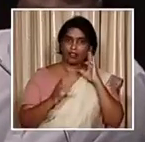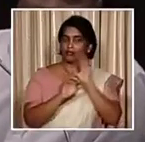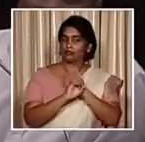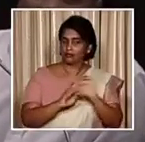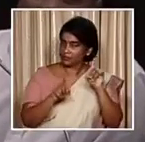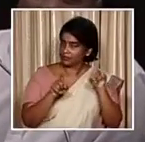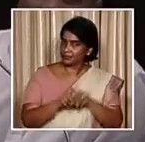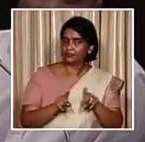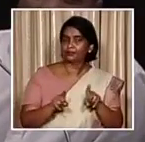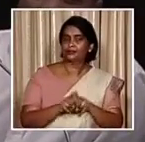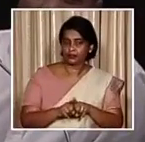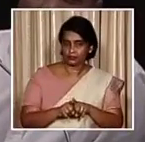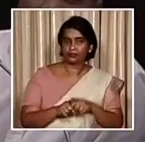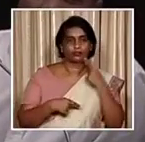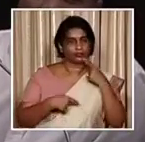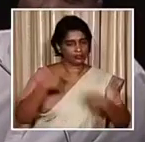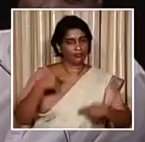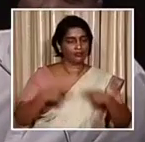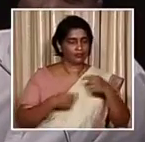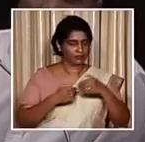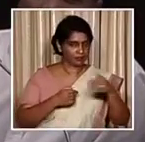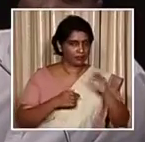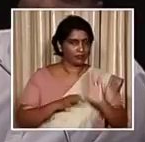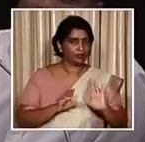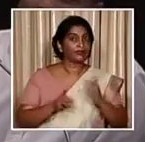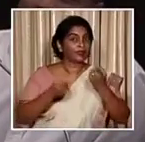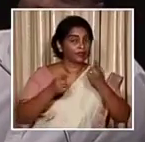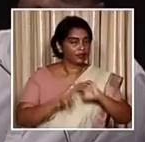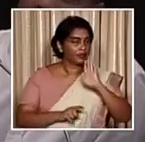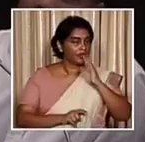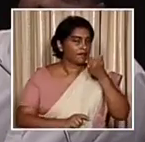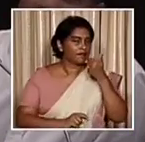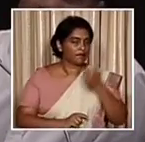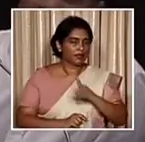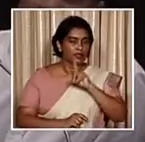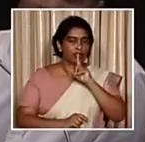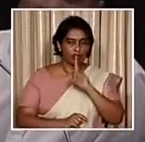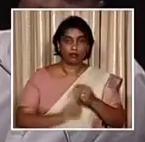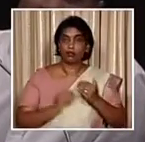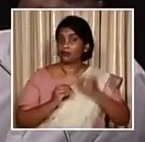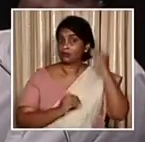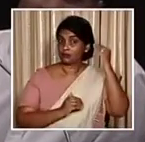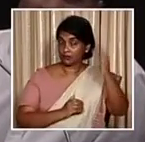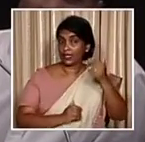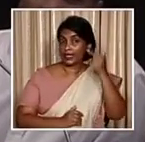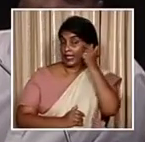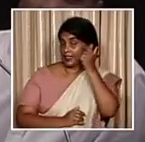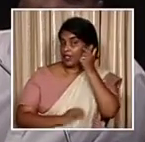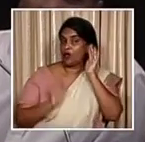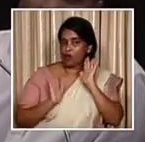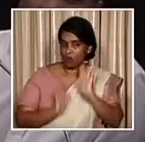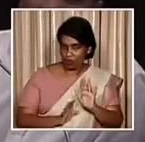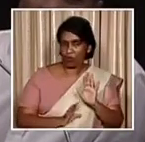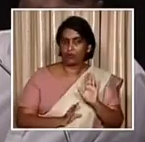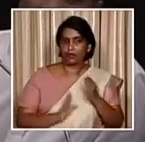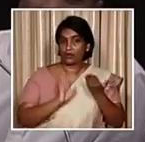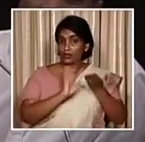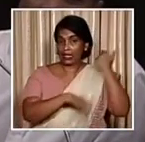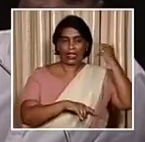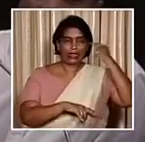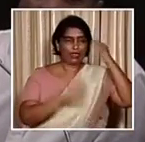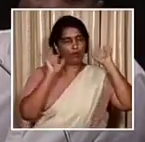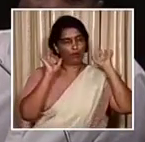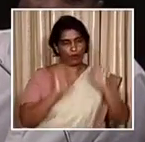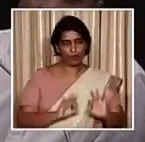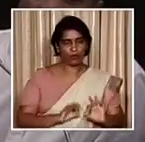Vage, Meka Api Vaad Vivaad Karanne Nekat. අනිත්ක වැදගත් දෙයක් කිව්වා අපි අනාගතය ගැන හිතන්න ඕනේ කියලා අතීතය ගැන හිතන්නේ නැතුව